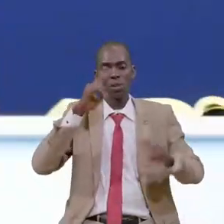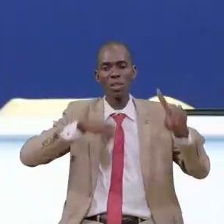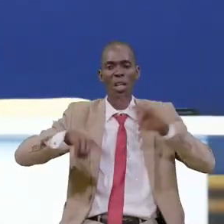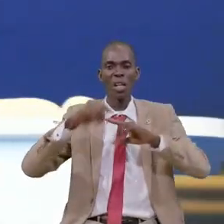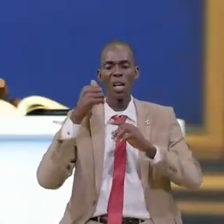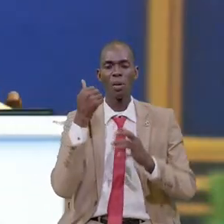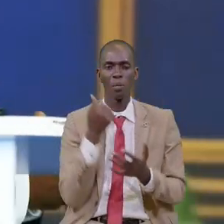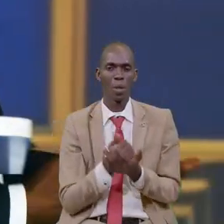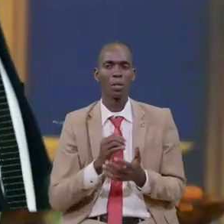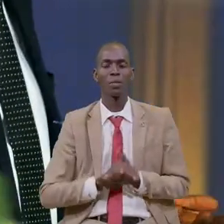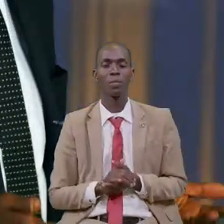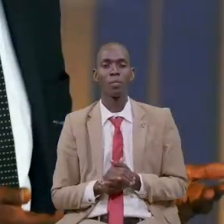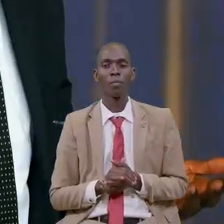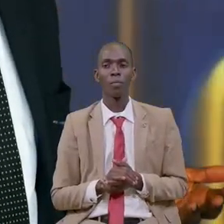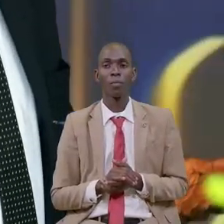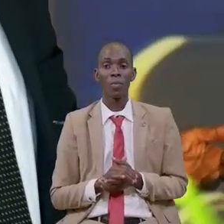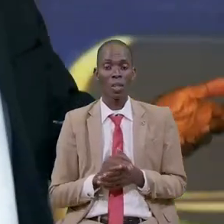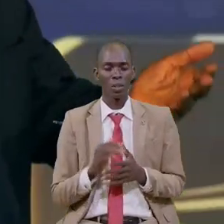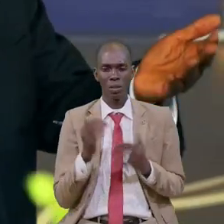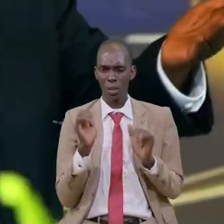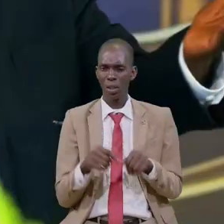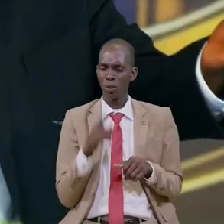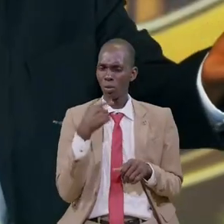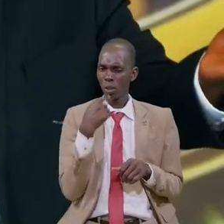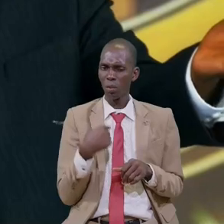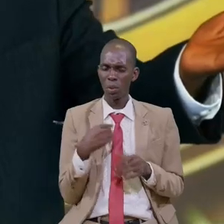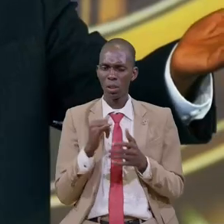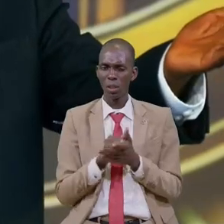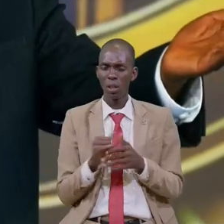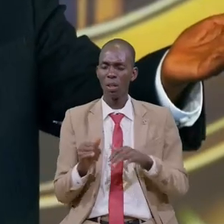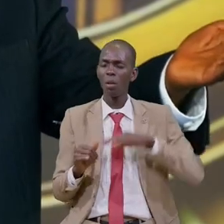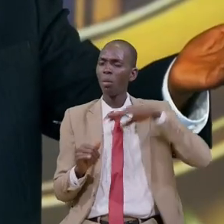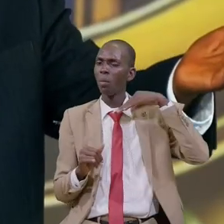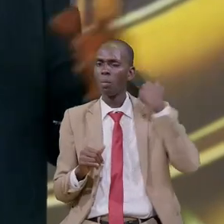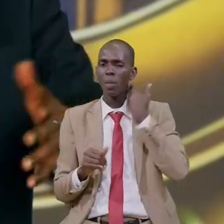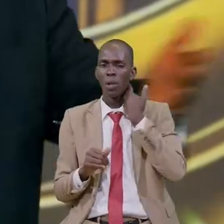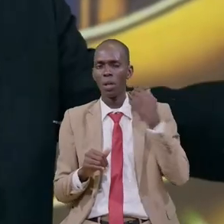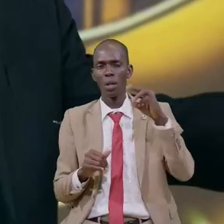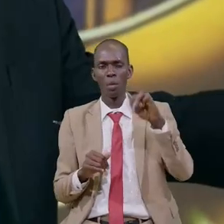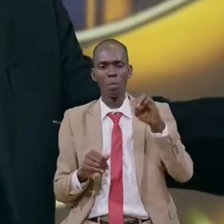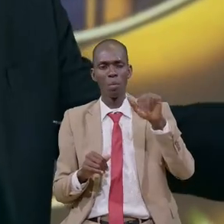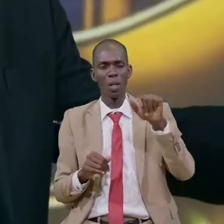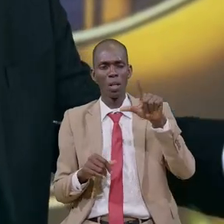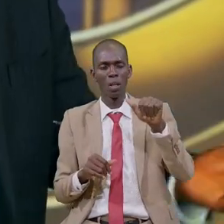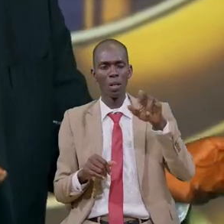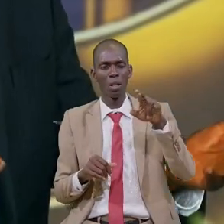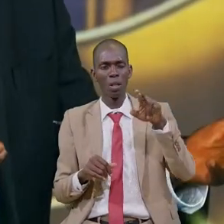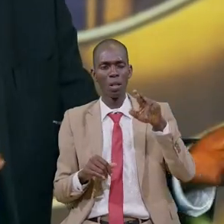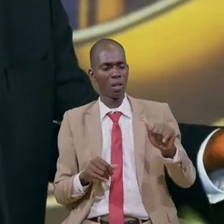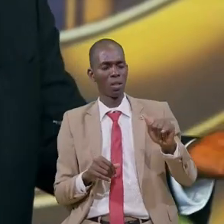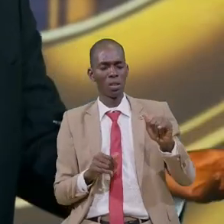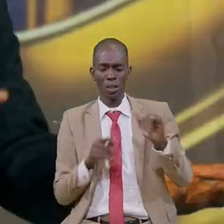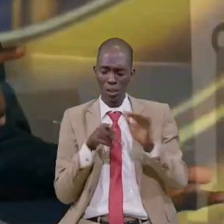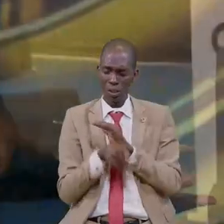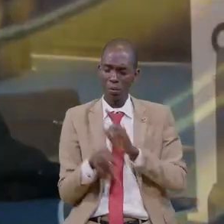Si le palu tue quelqu'un maintenant, comment est-ce que le palu peut tuer ce monsieur-là? Il n'a